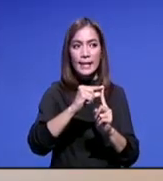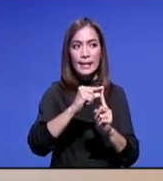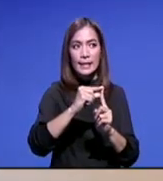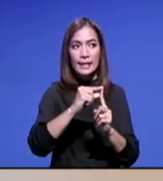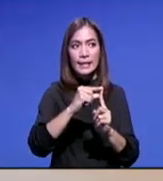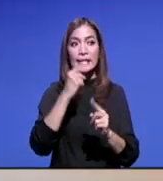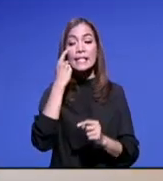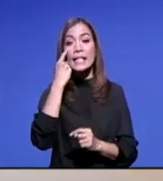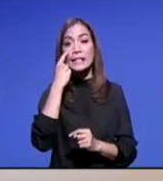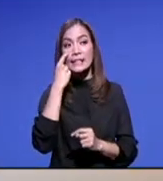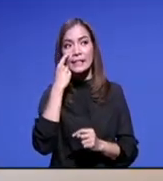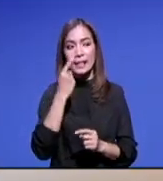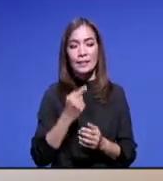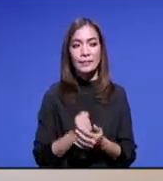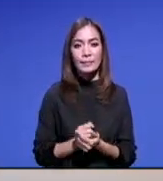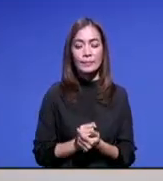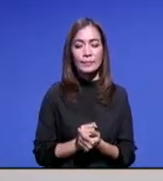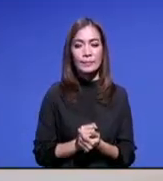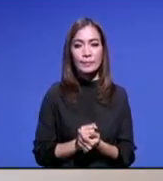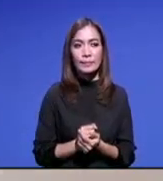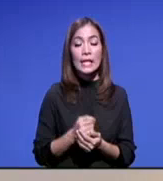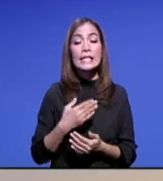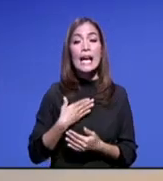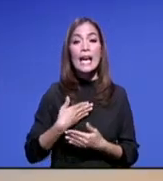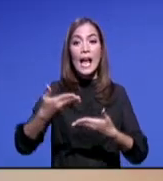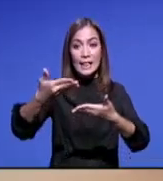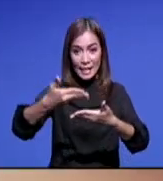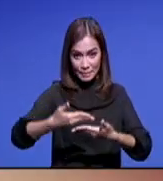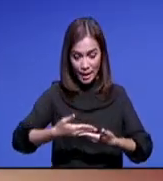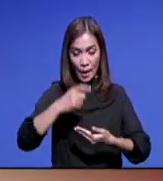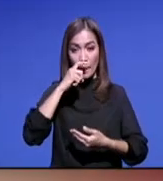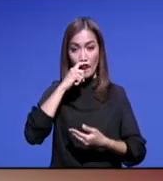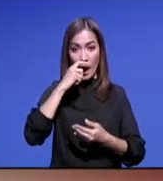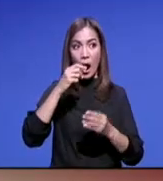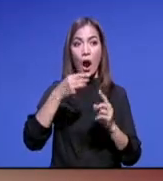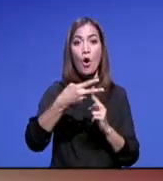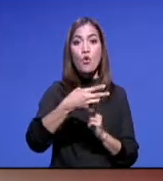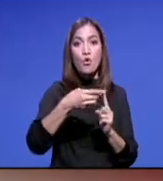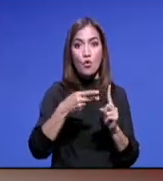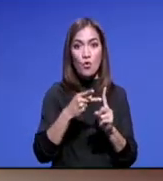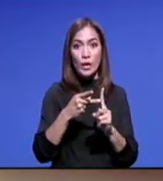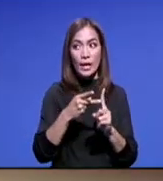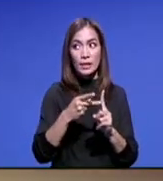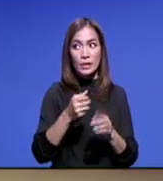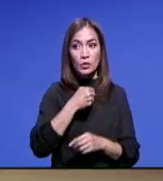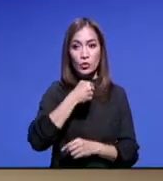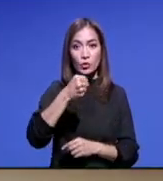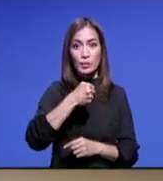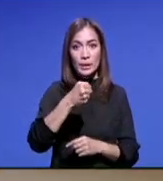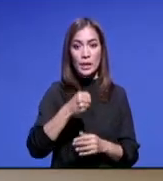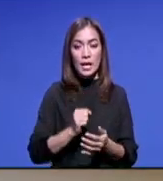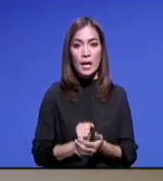Disaksikan oleh Mas Yunarto. Saya terima. Hutahian dari juru bicara